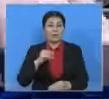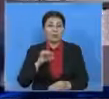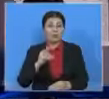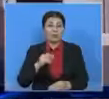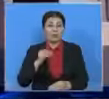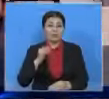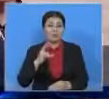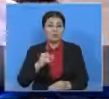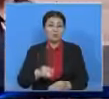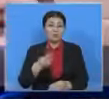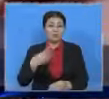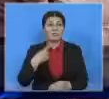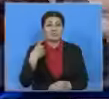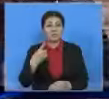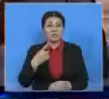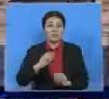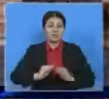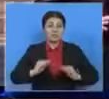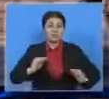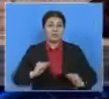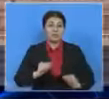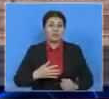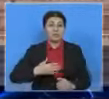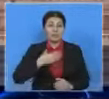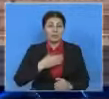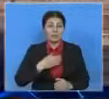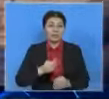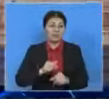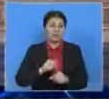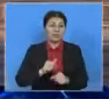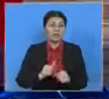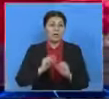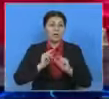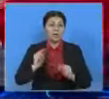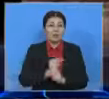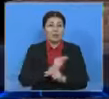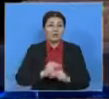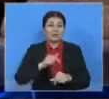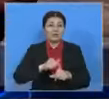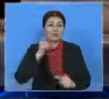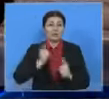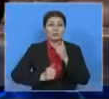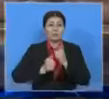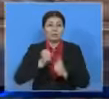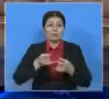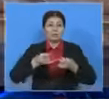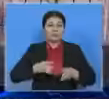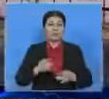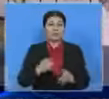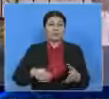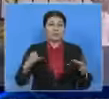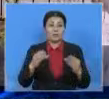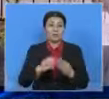21 ребенка. Со слов главы семейства, очень важно прививать чувство патриотизма с самого рождения. А потому на участок